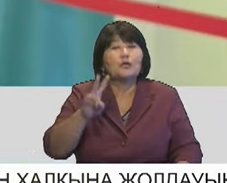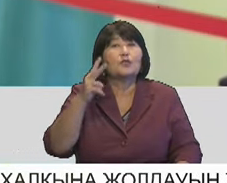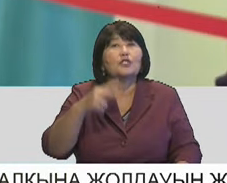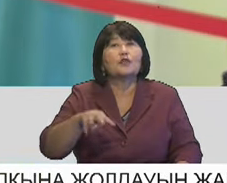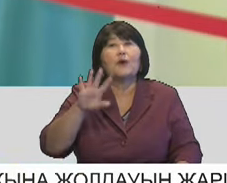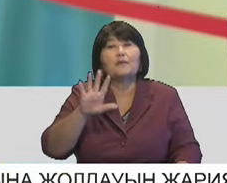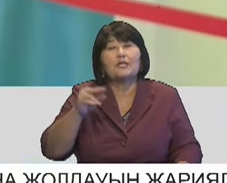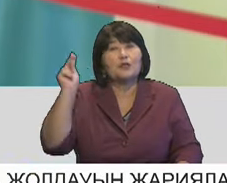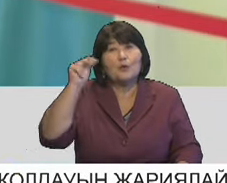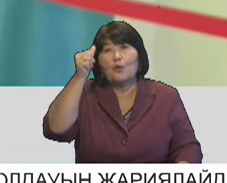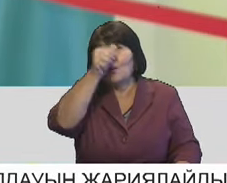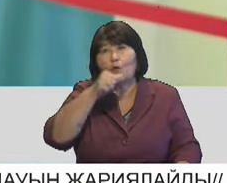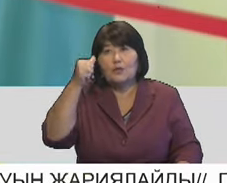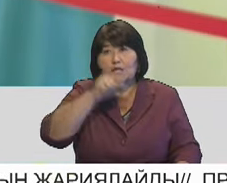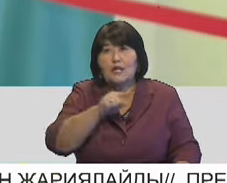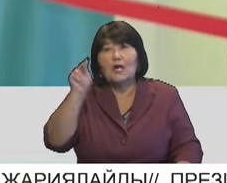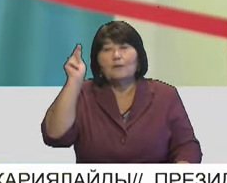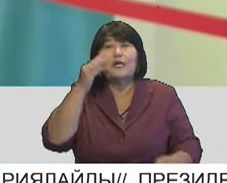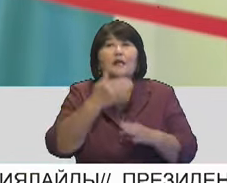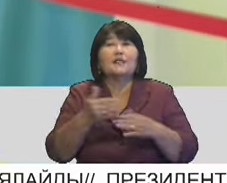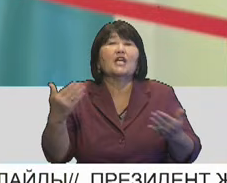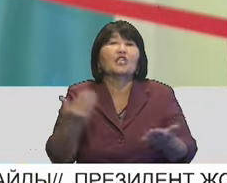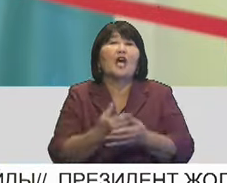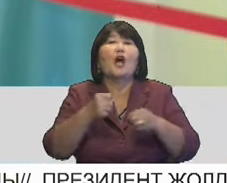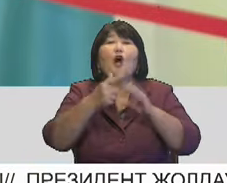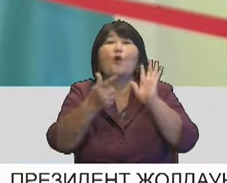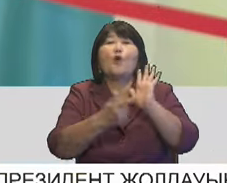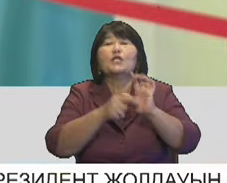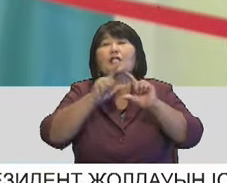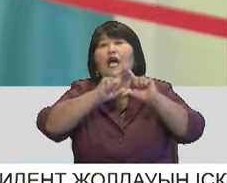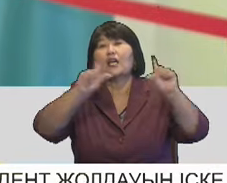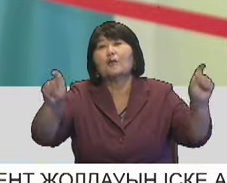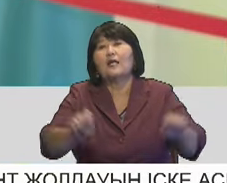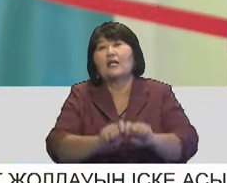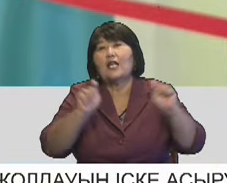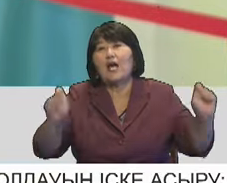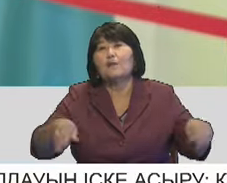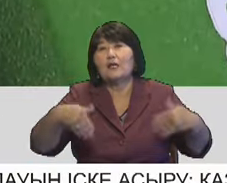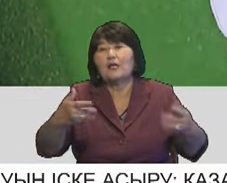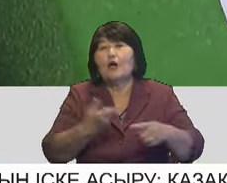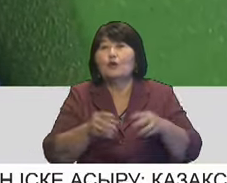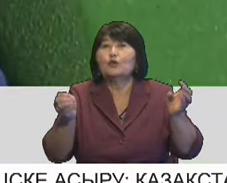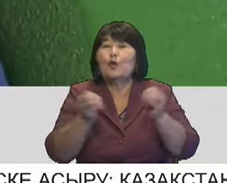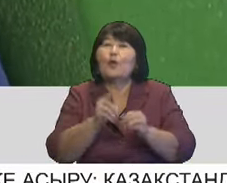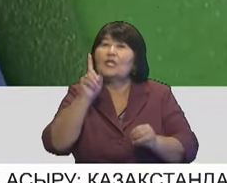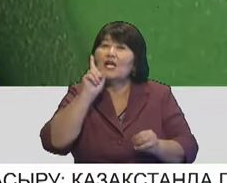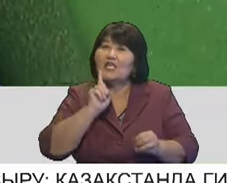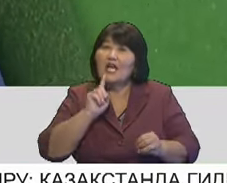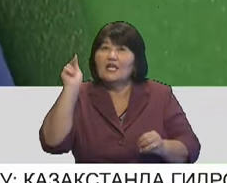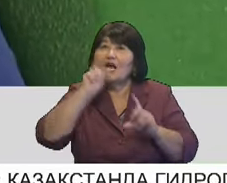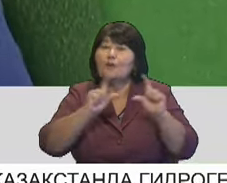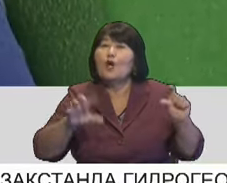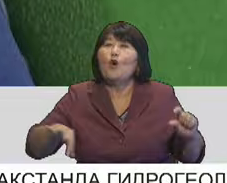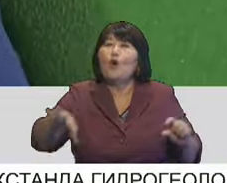24-25 оқу жылында білім саласына жаңадан 17 ғимарат берілетін болады. Оның ішінде осы 10 жайлы мектеп, облыс